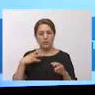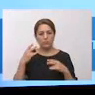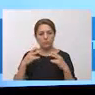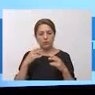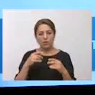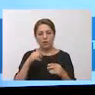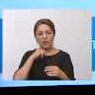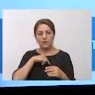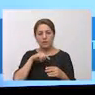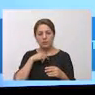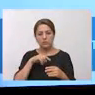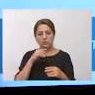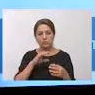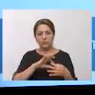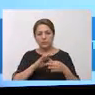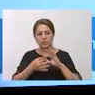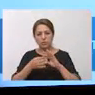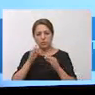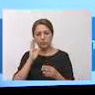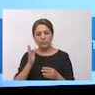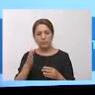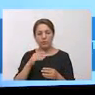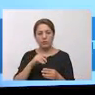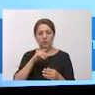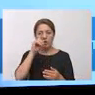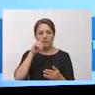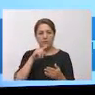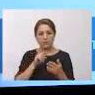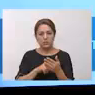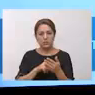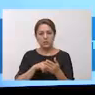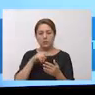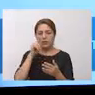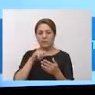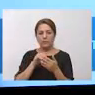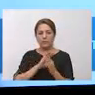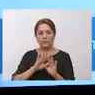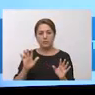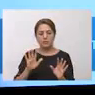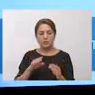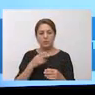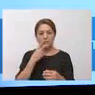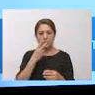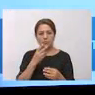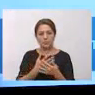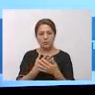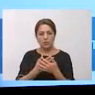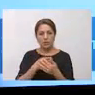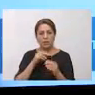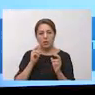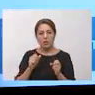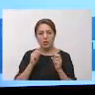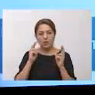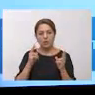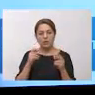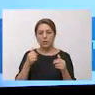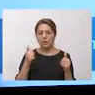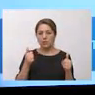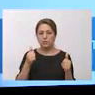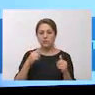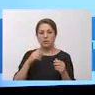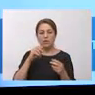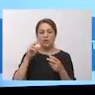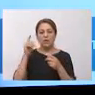предложения бывают восклицательные и невосклицательные. Рассмотрим примеры. «Как хороша ты,